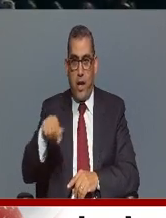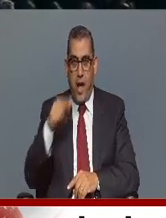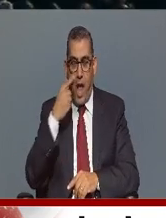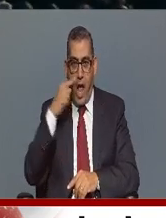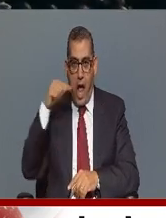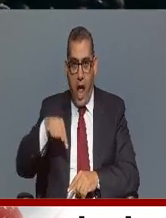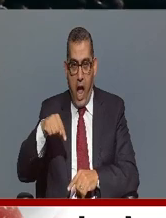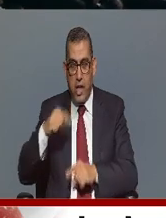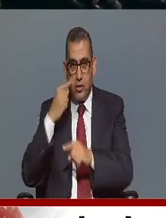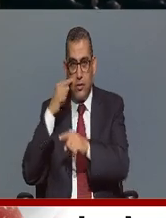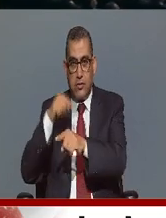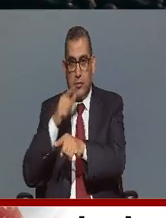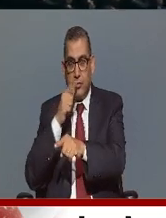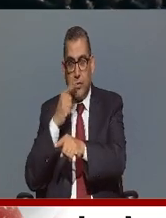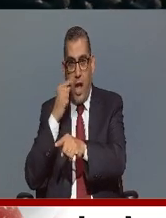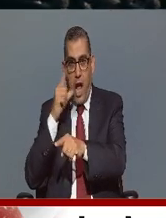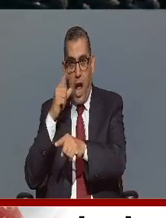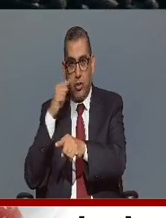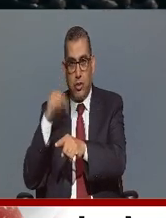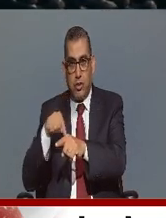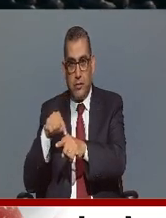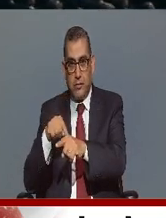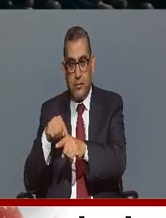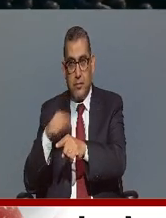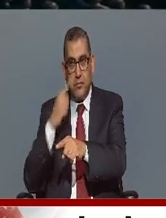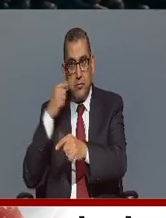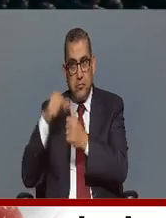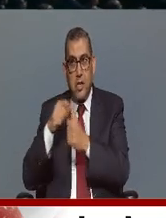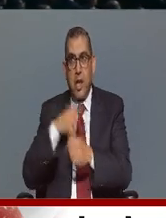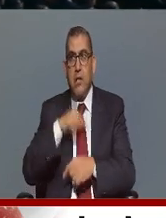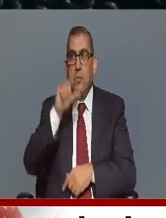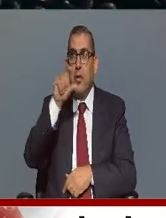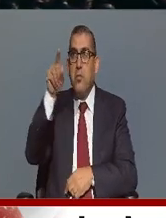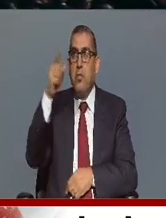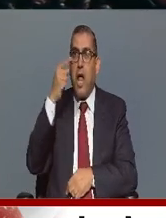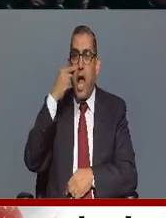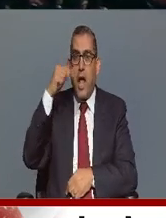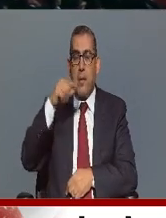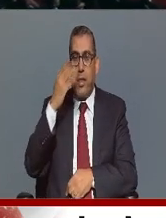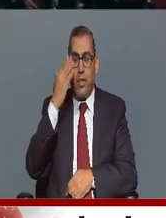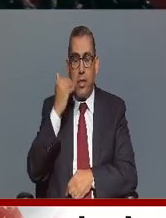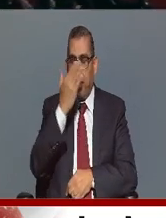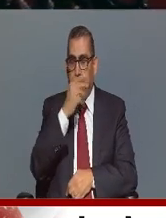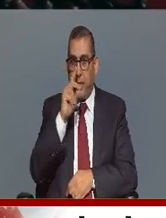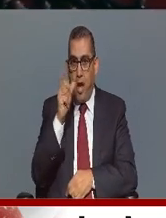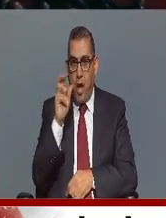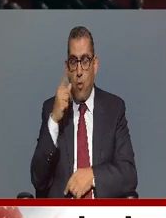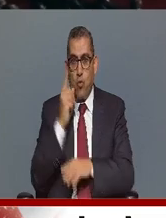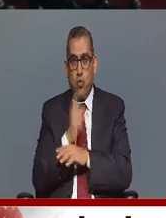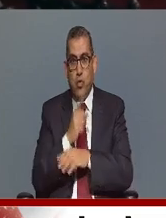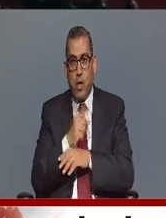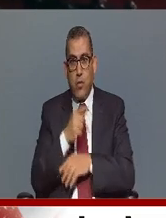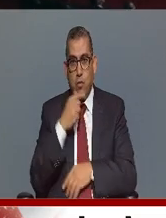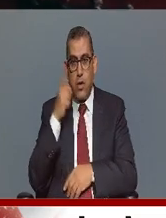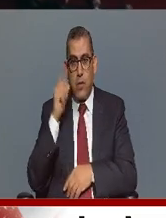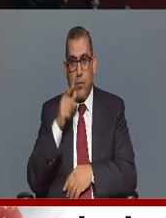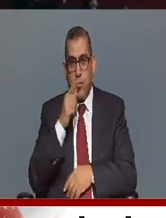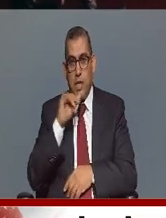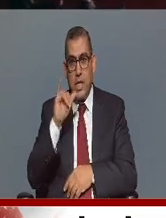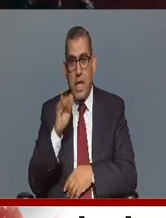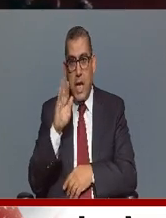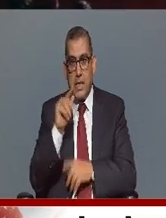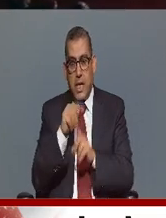تعرف مين اللي عاش هنا تكريما وتخليدا لذكرى، زي طه حسين والأستاذ ياسر رزق